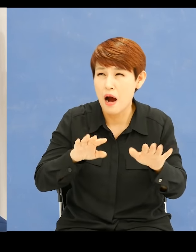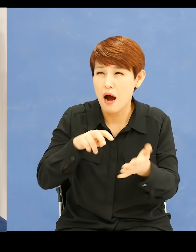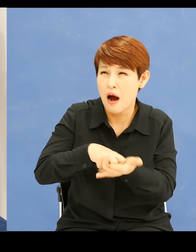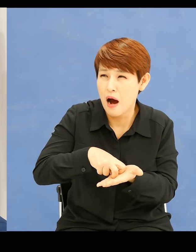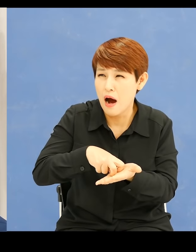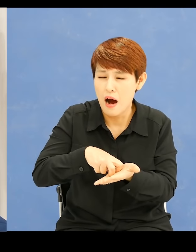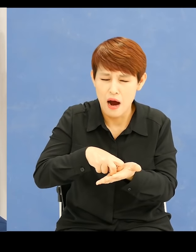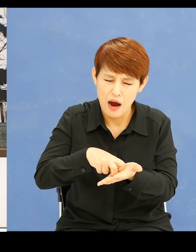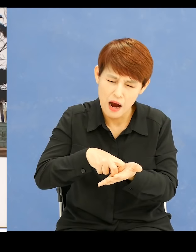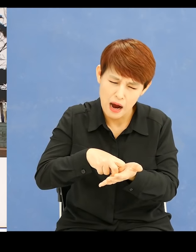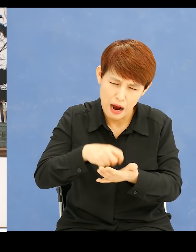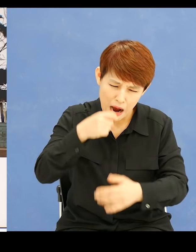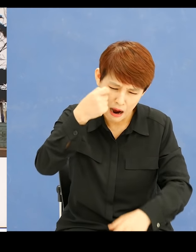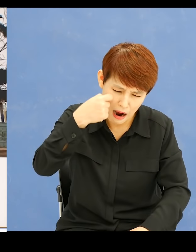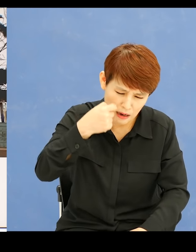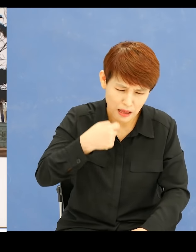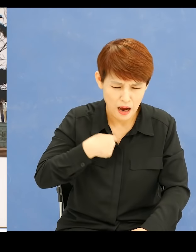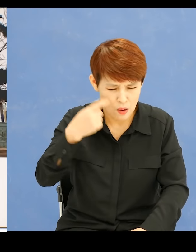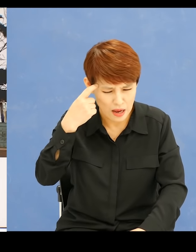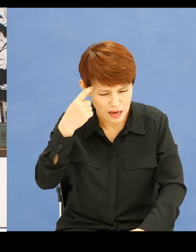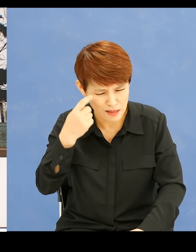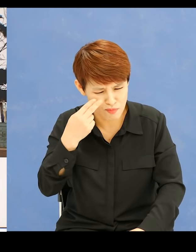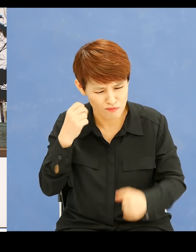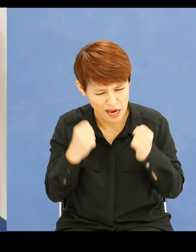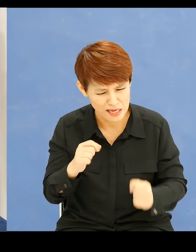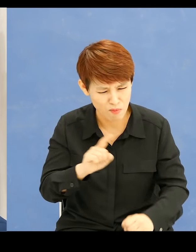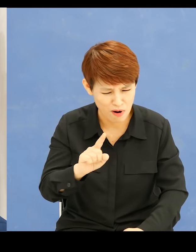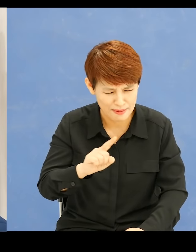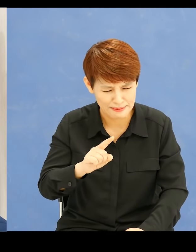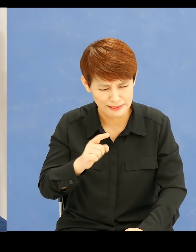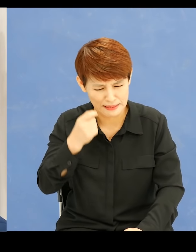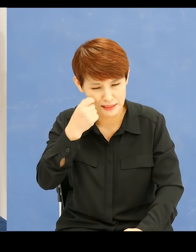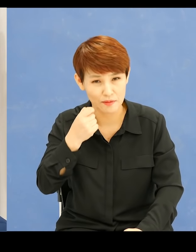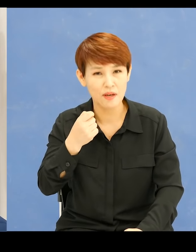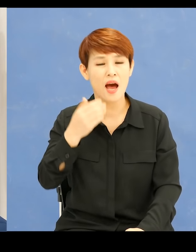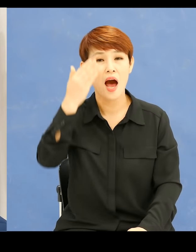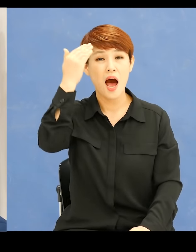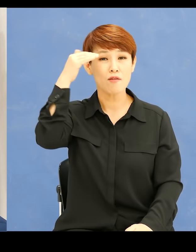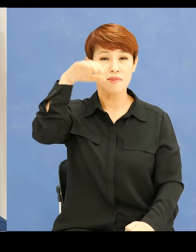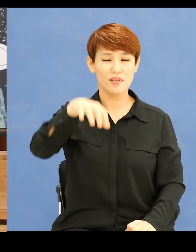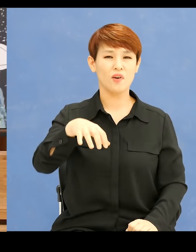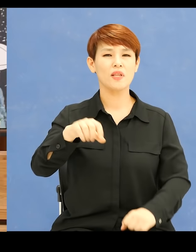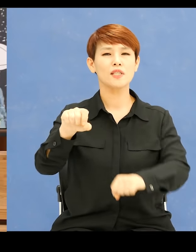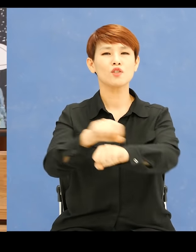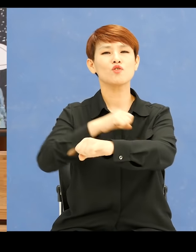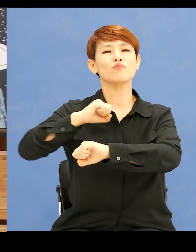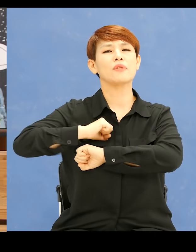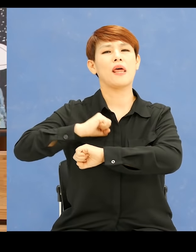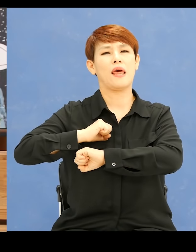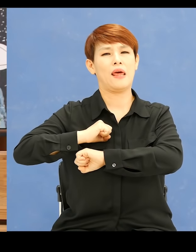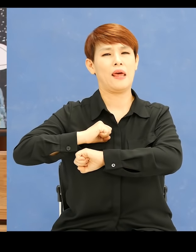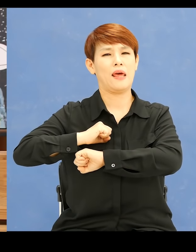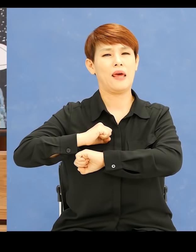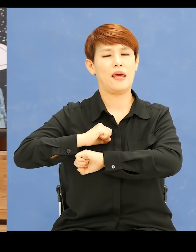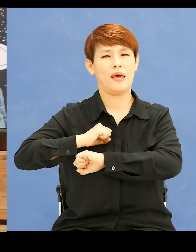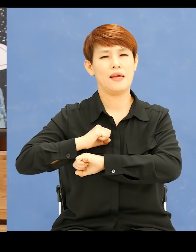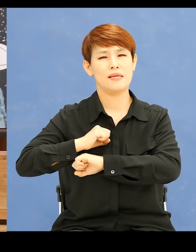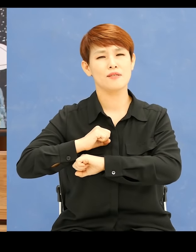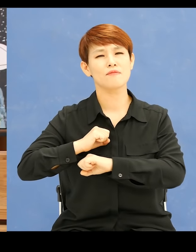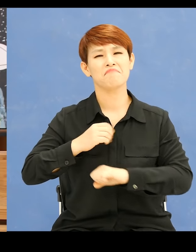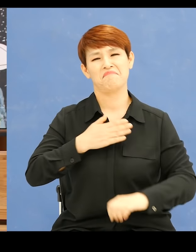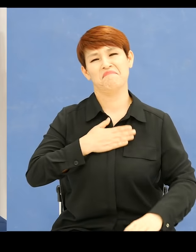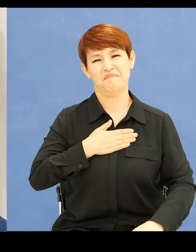주저앉아가지고 왜 여기 와 있나. 얼마나 무서워요. 그래서 이제 제가 한국에서 특수부대를 나왔는데 저희 어머니한테 이제